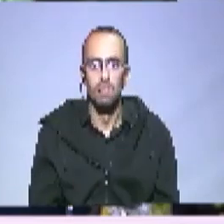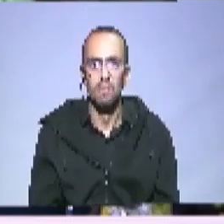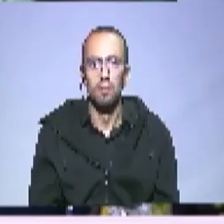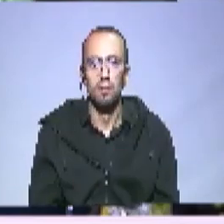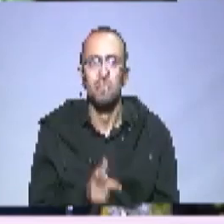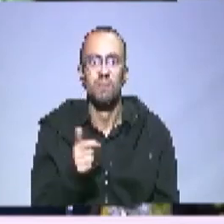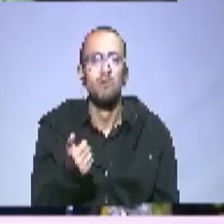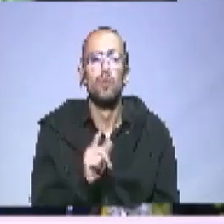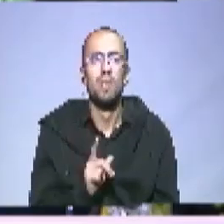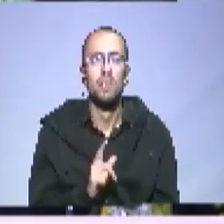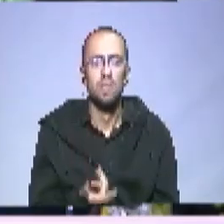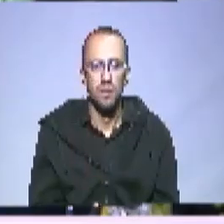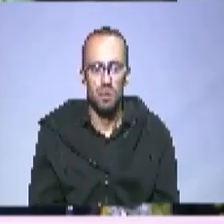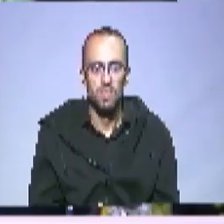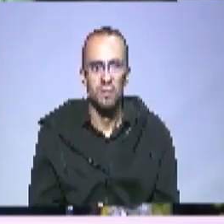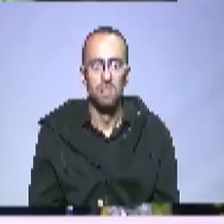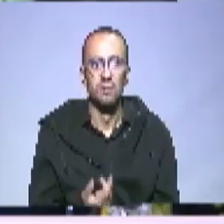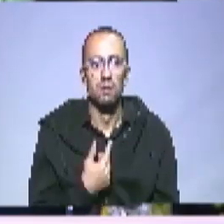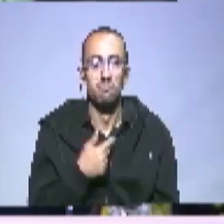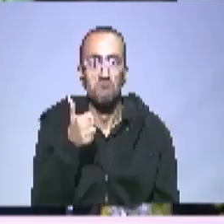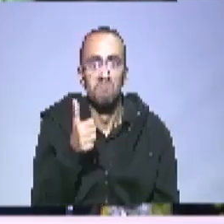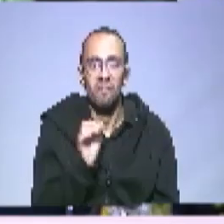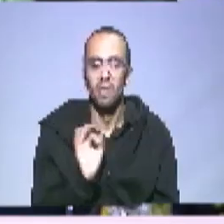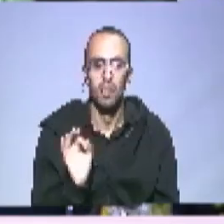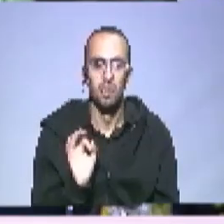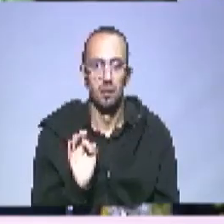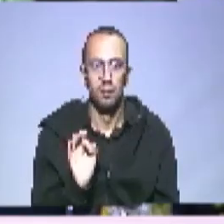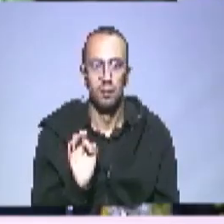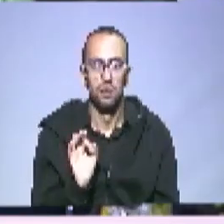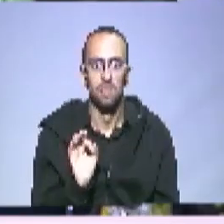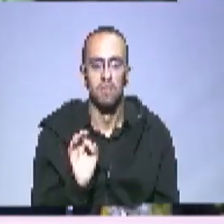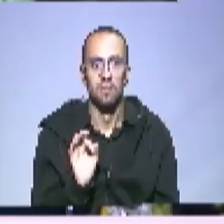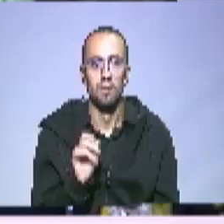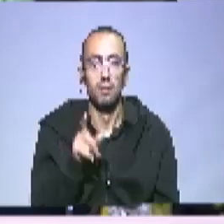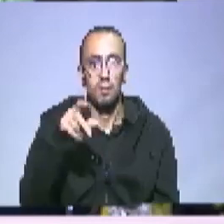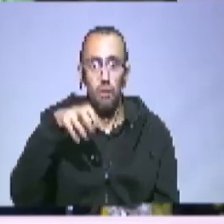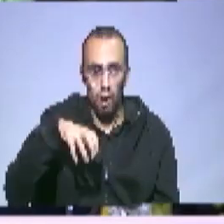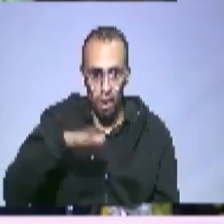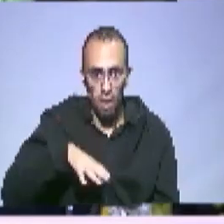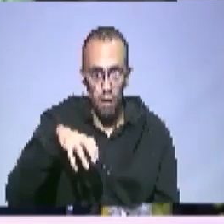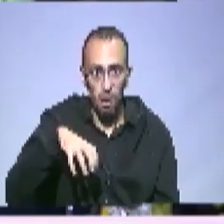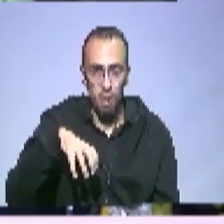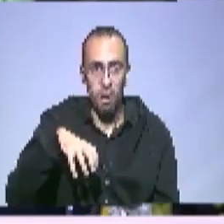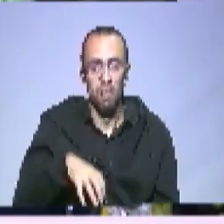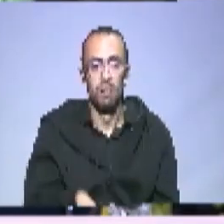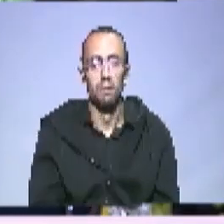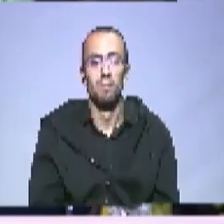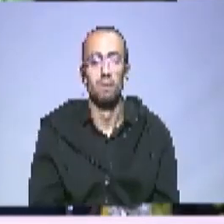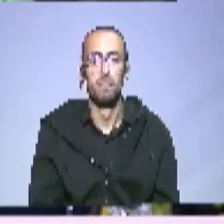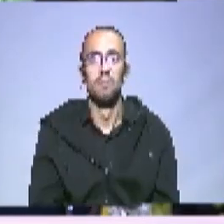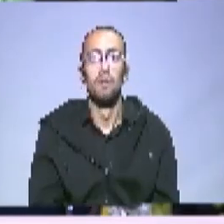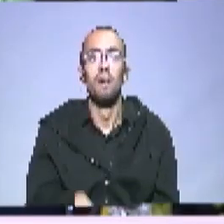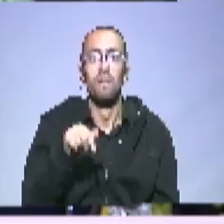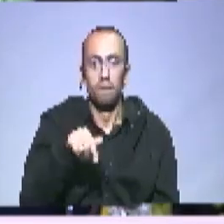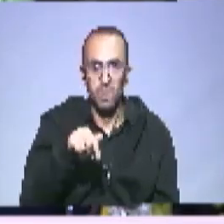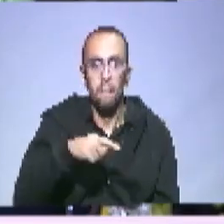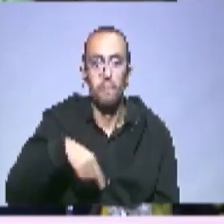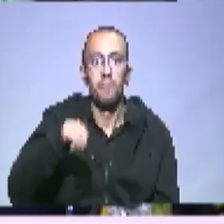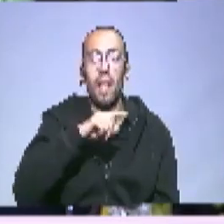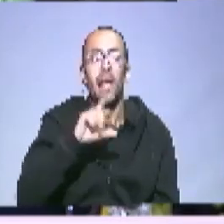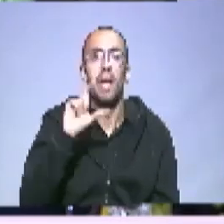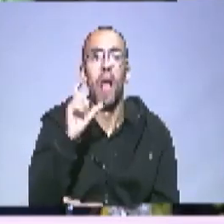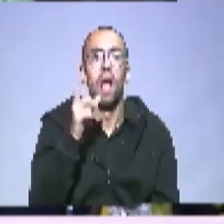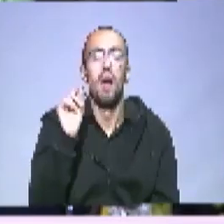كله مش كويس، فالاقيه فين يعني حلو؟ لو حضرتك من القاهره؟ في ميدان الجامع